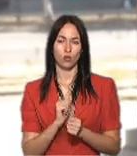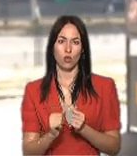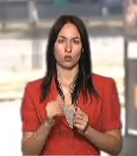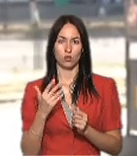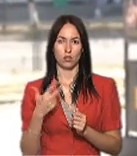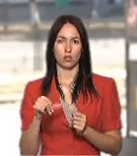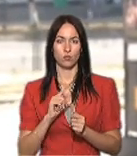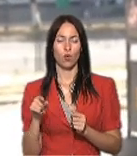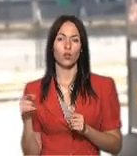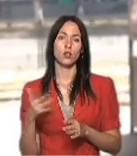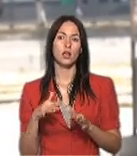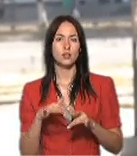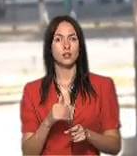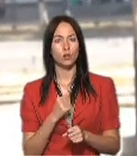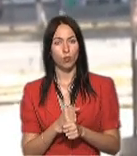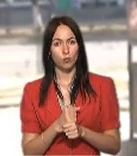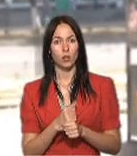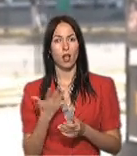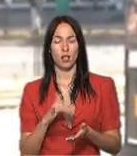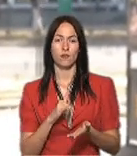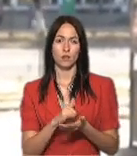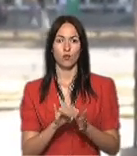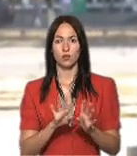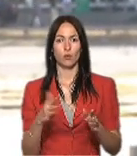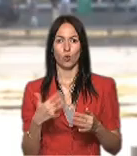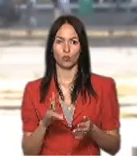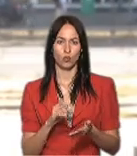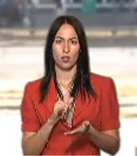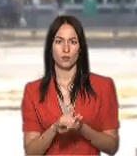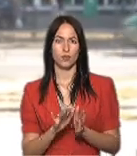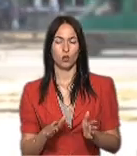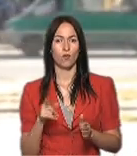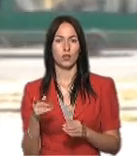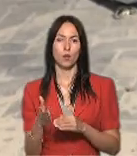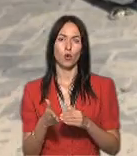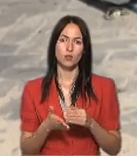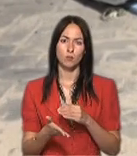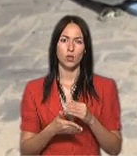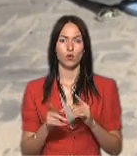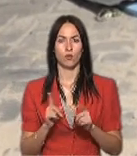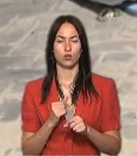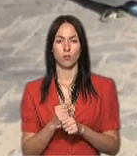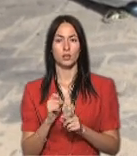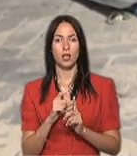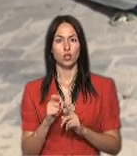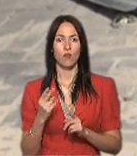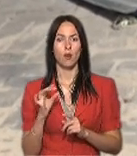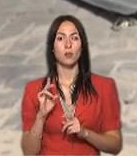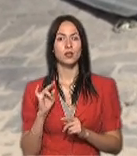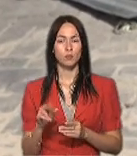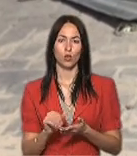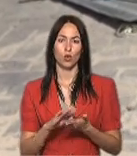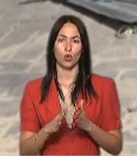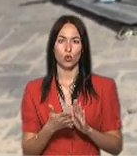вони якісь дії проводили, але встановлювати забор вже не встановлювали. Вони там розпилювали щось. За словами Цубульник, договір